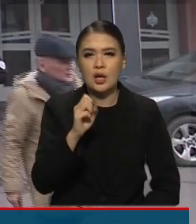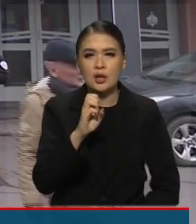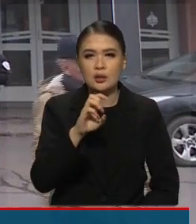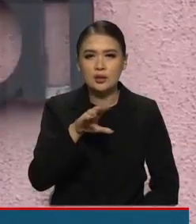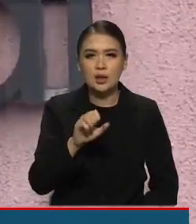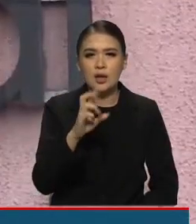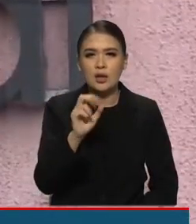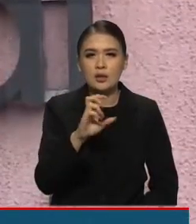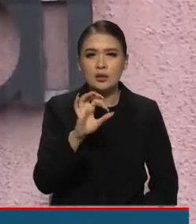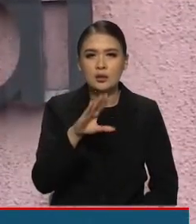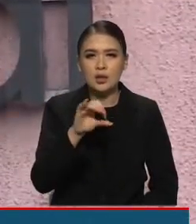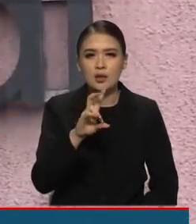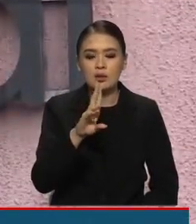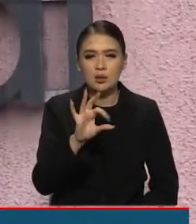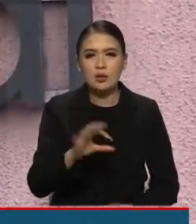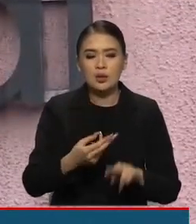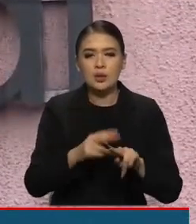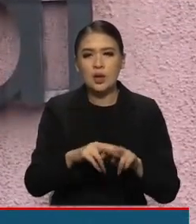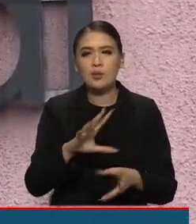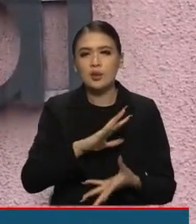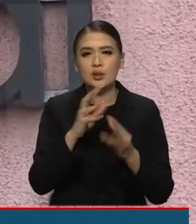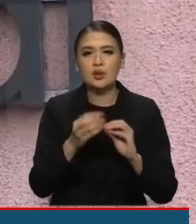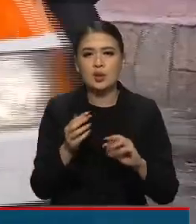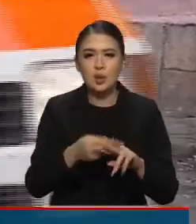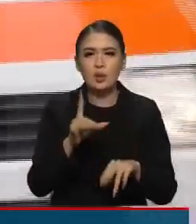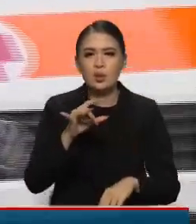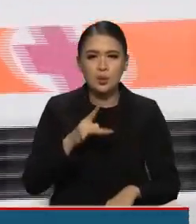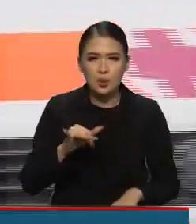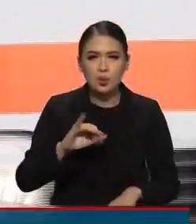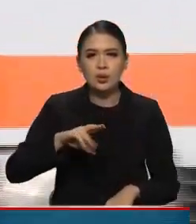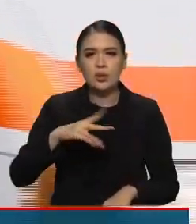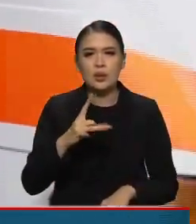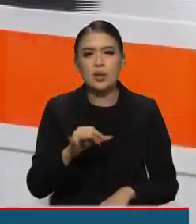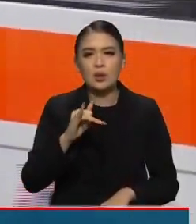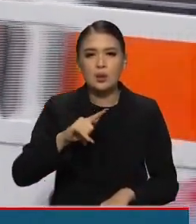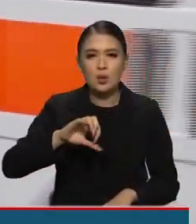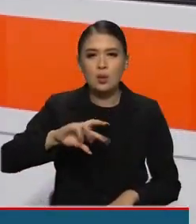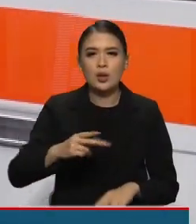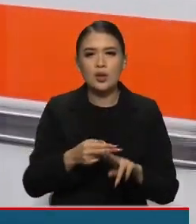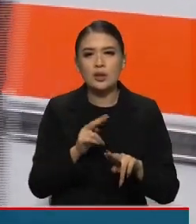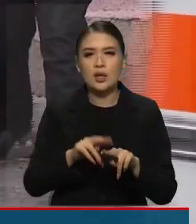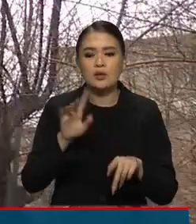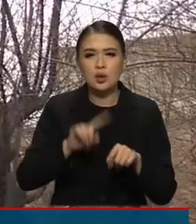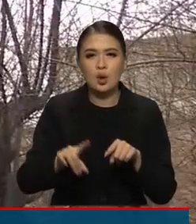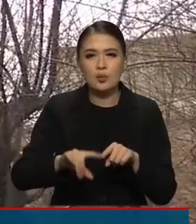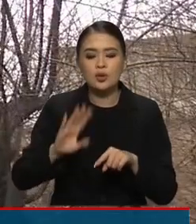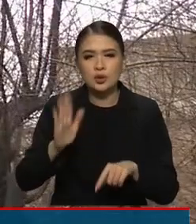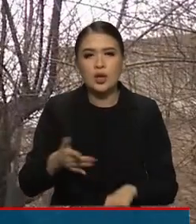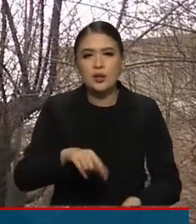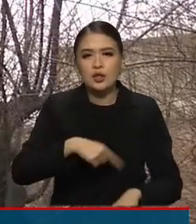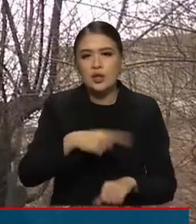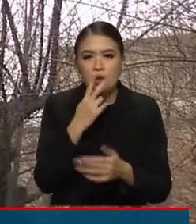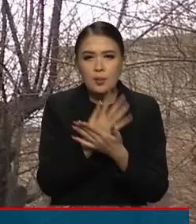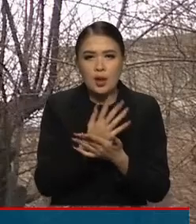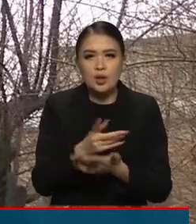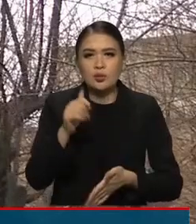Костенко. Управлять предприятием, обладающим стальным, рудным и угольным департаментами, скорее всего, будет частный инвестор,